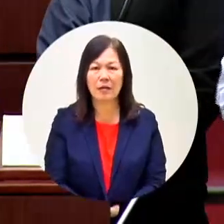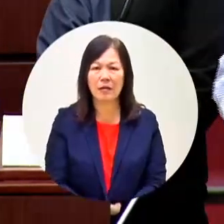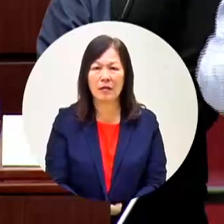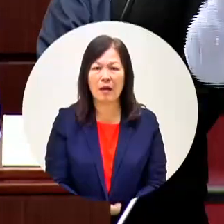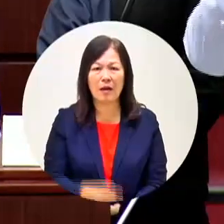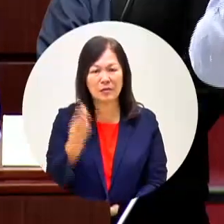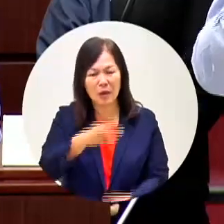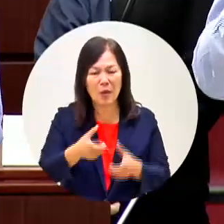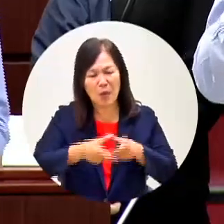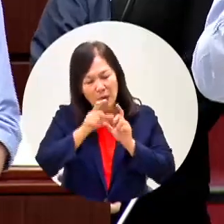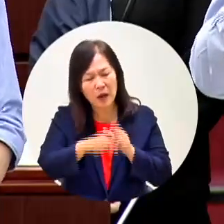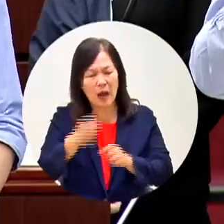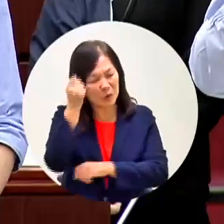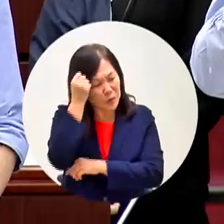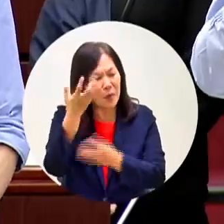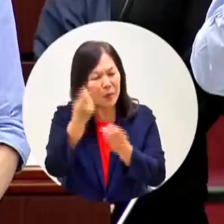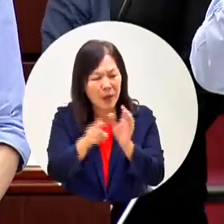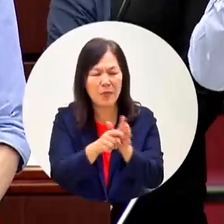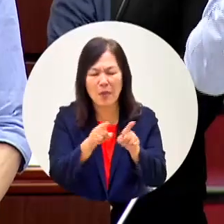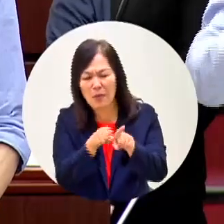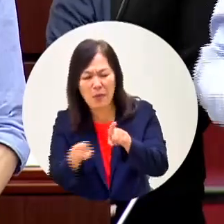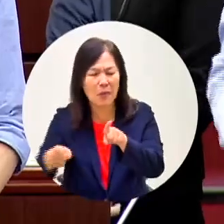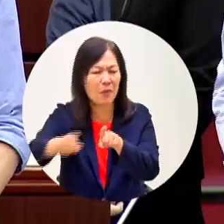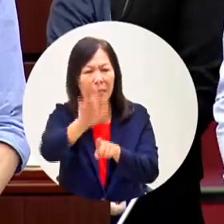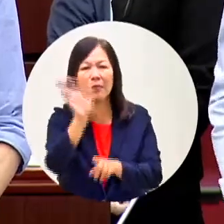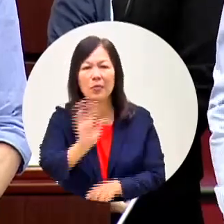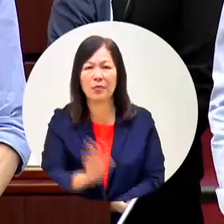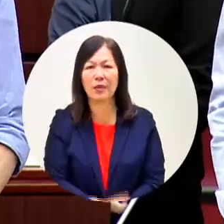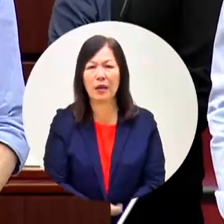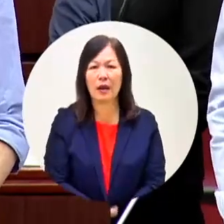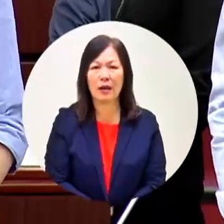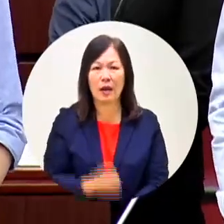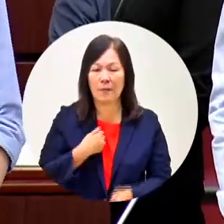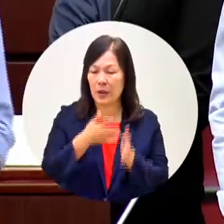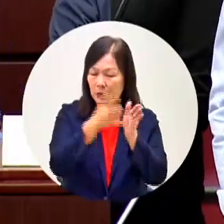讲对遐呀？针对这个土老土因的场所类基地类做